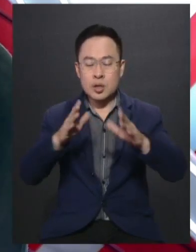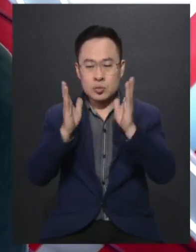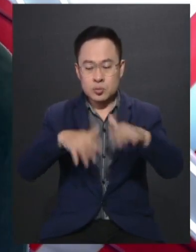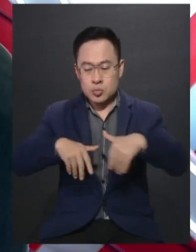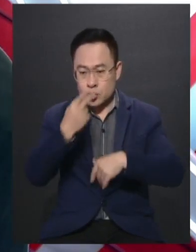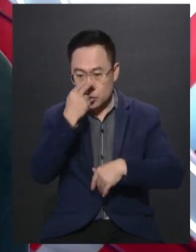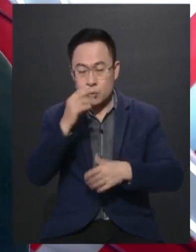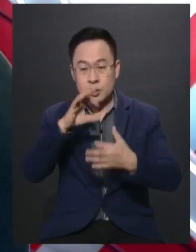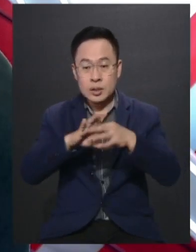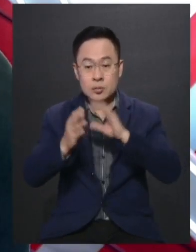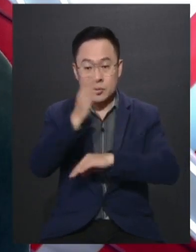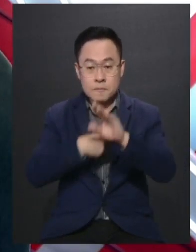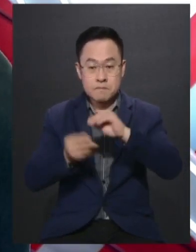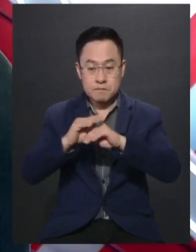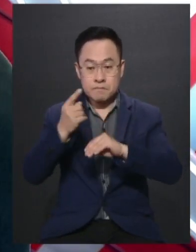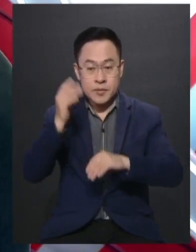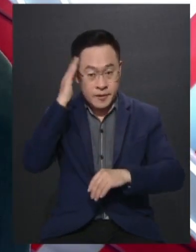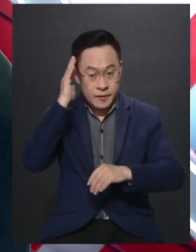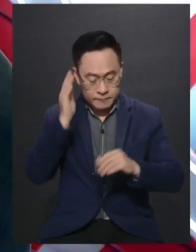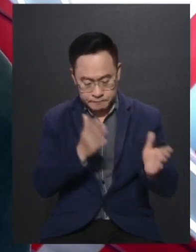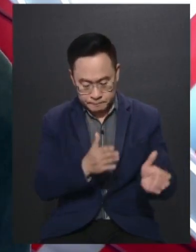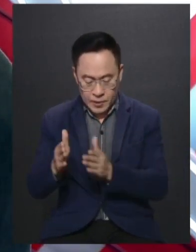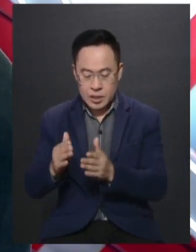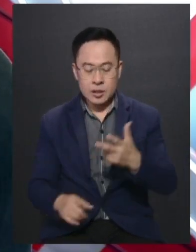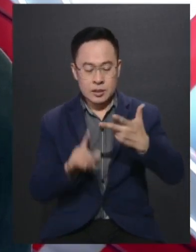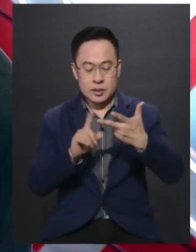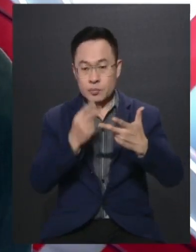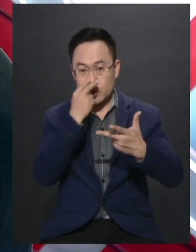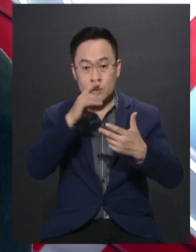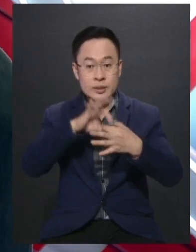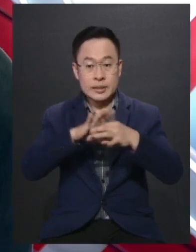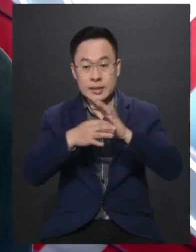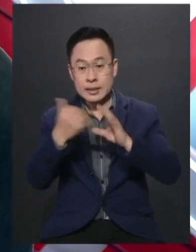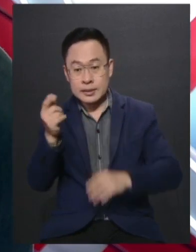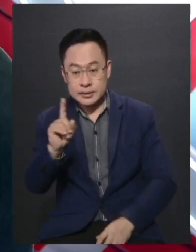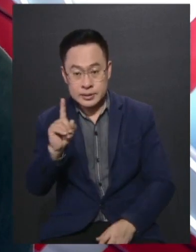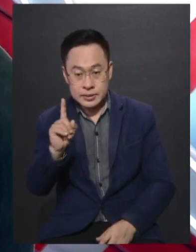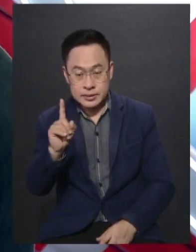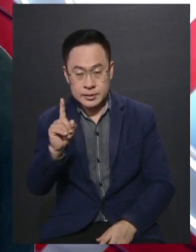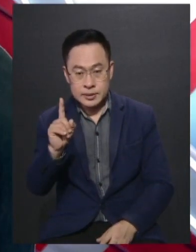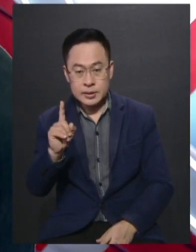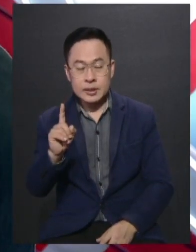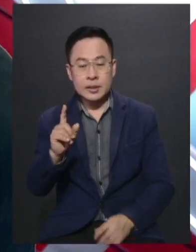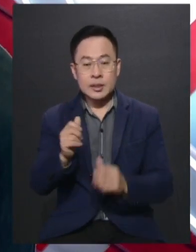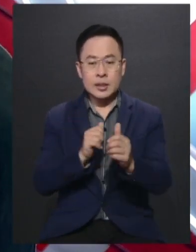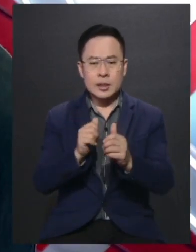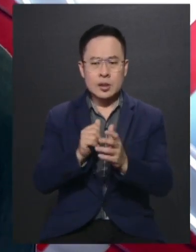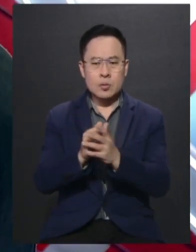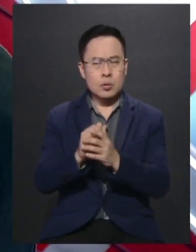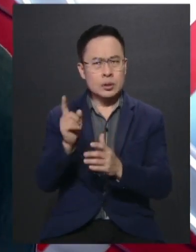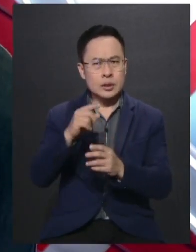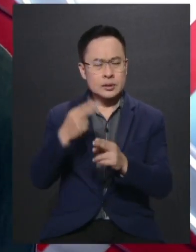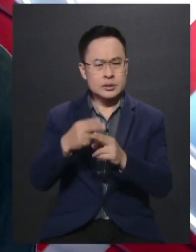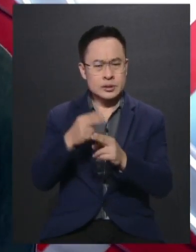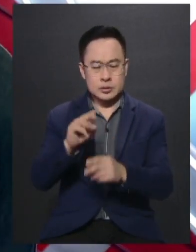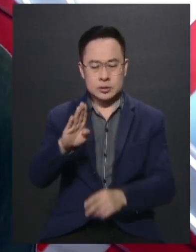ทีนี้ยังมีผลการแข่งขันในศึกอาเซียนพาราเกมมาฝากกันอีกหนึ่งรายการนะคะนั่นก็คือการแข่งขันบ็อกเซียนั่นเองค่ะ